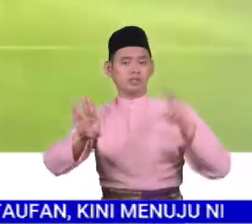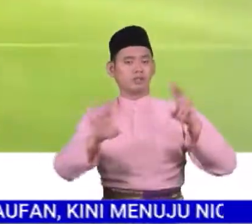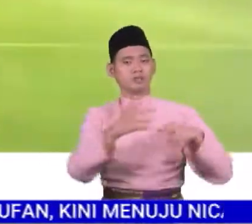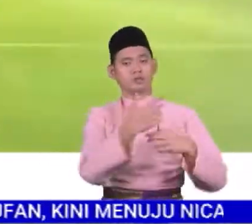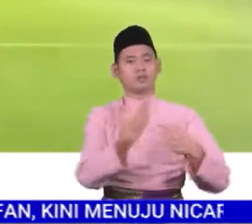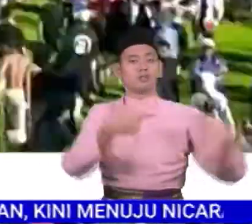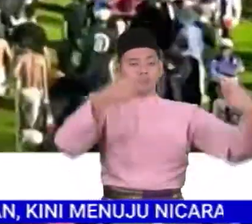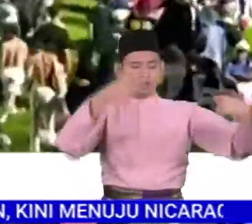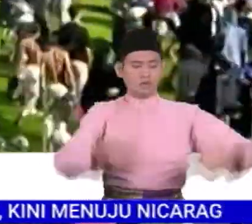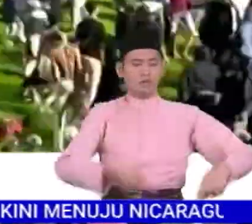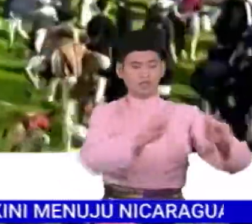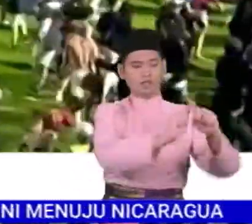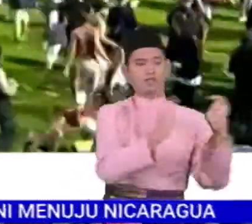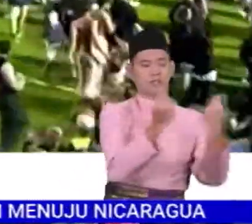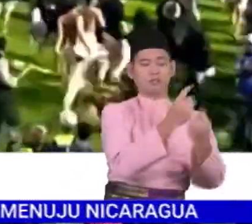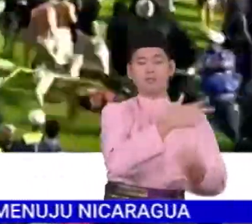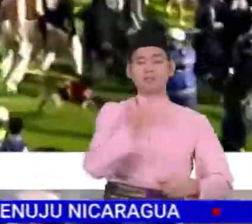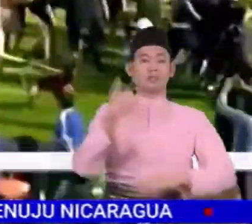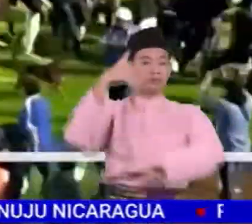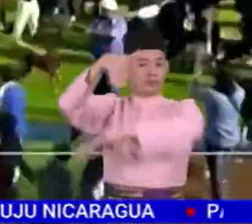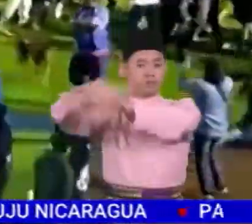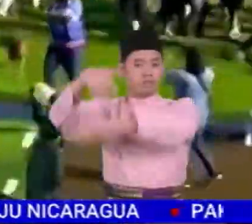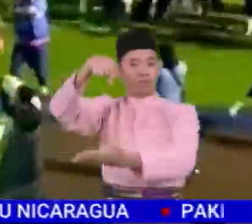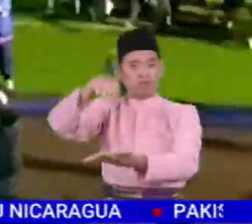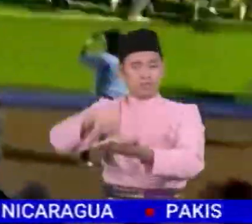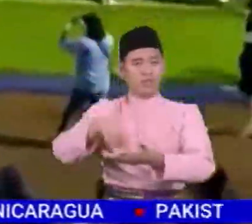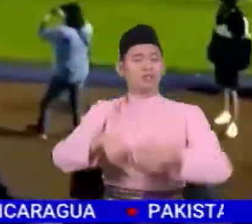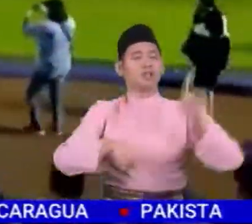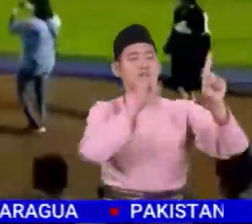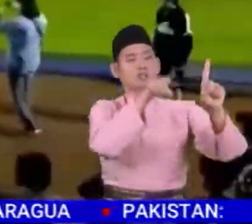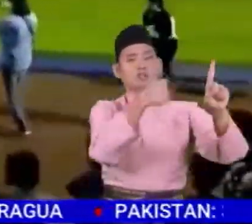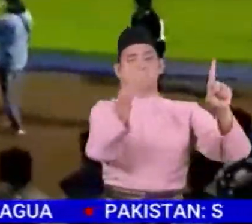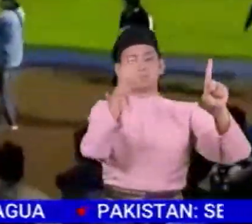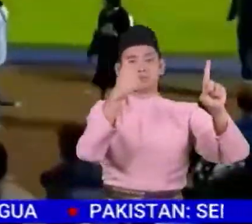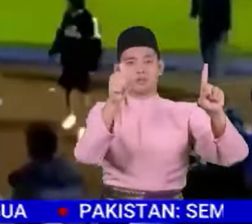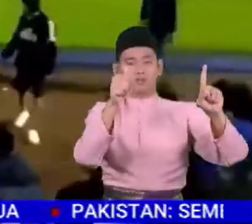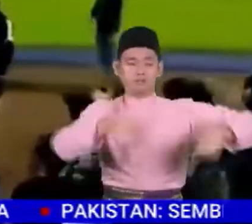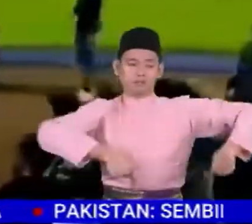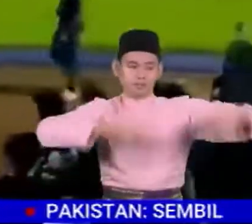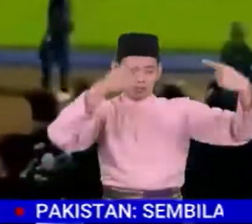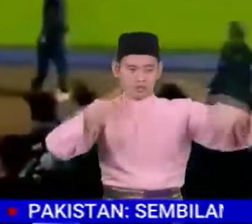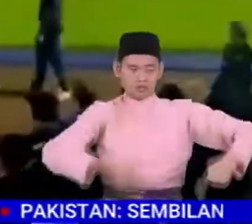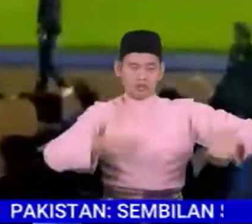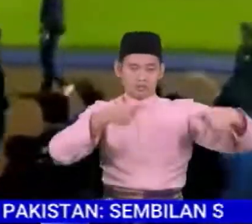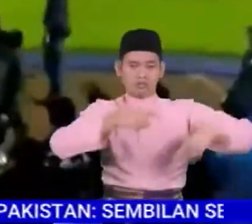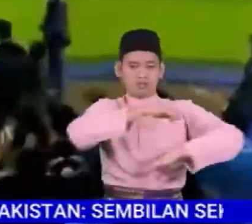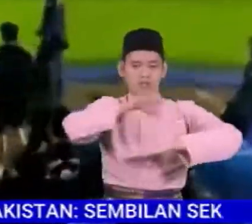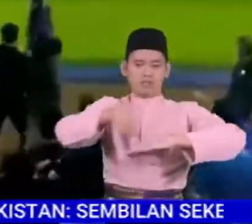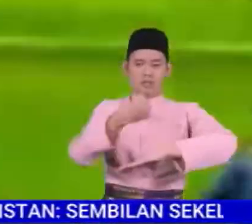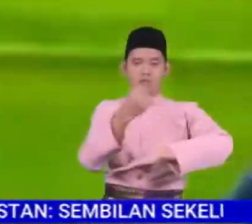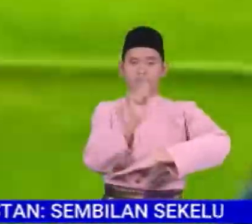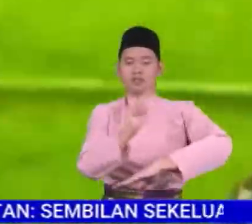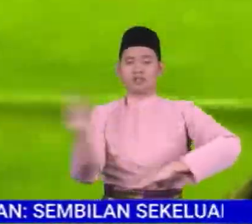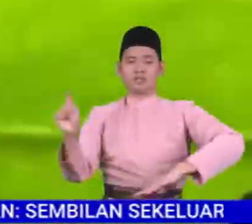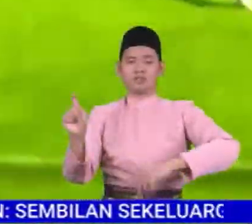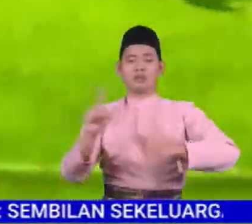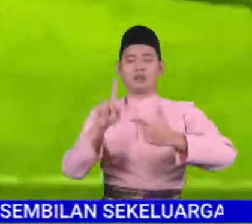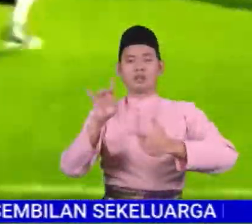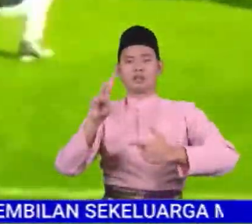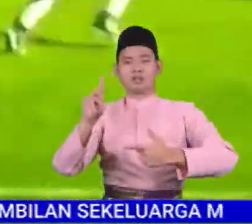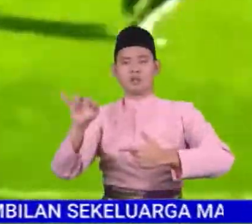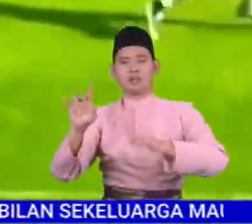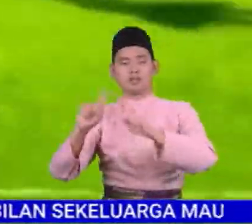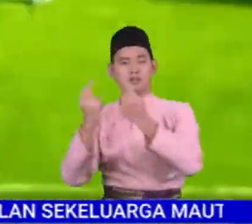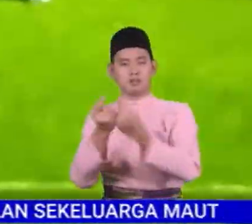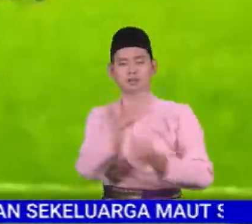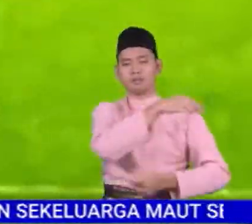menentang tuan rumah Indonesia malam ini pada satu oktober lalu pertemuan demi Jawa Timur antara Arema FC dan Persibaya